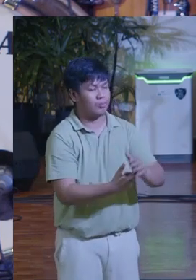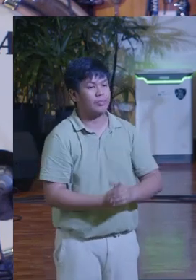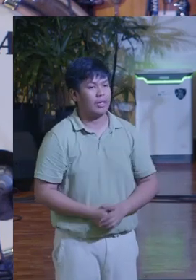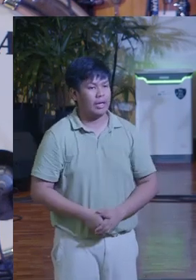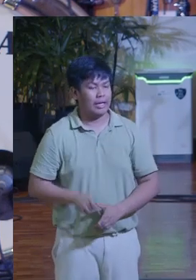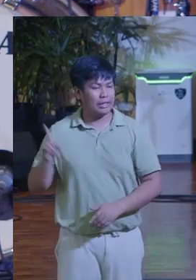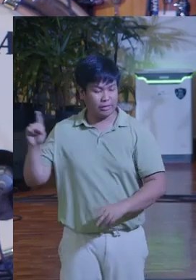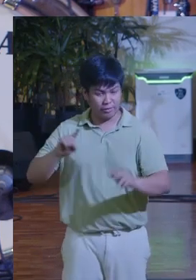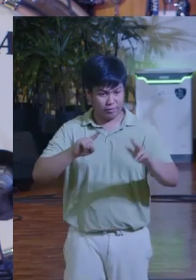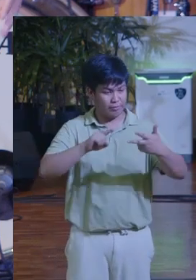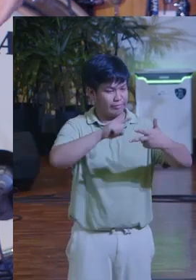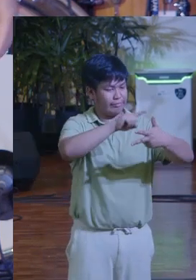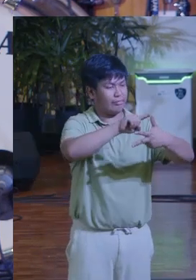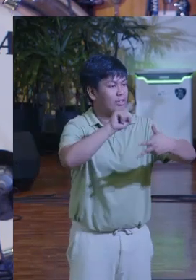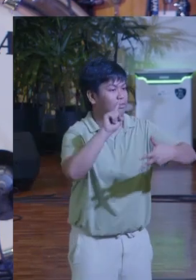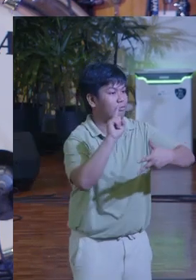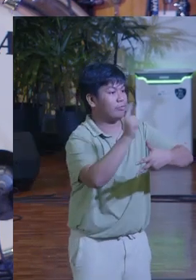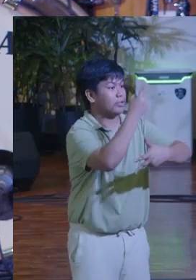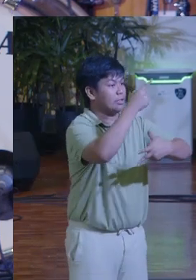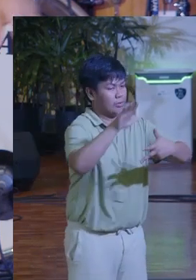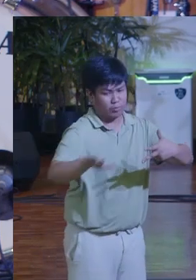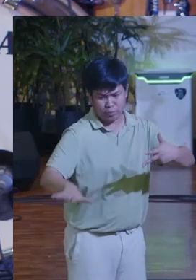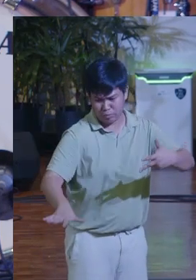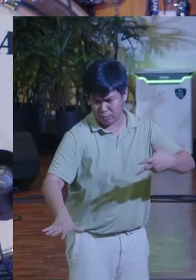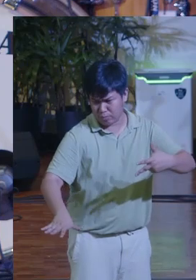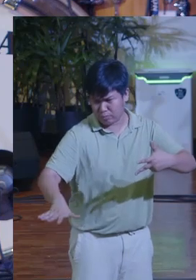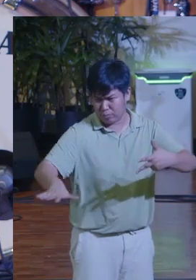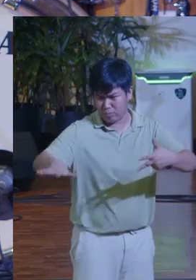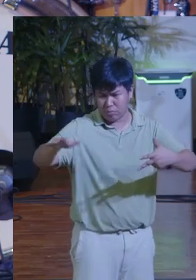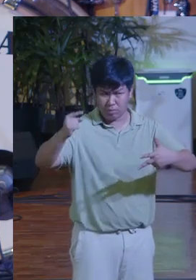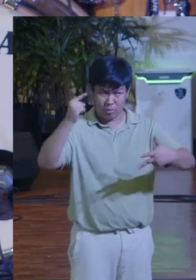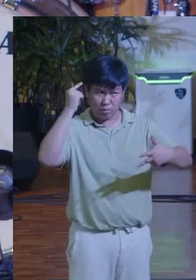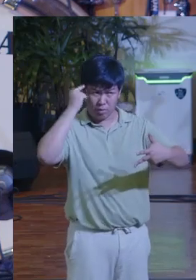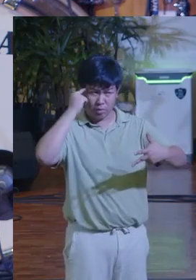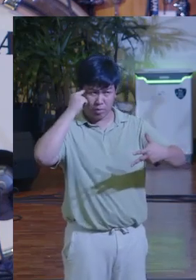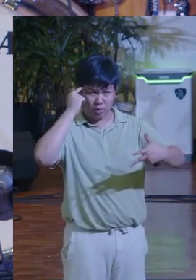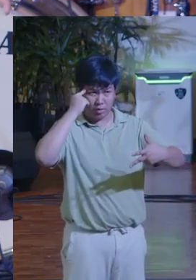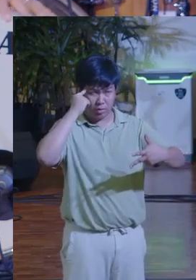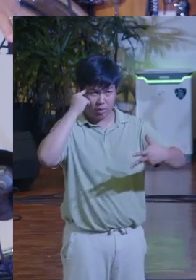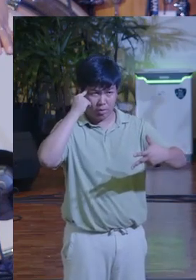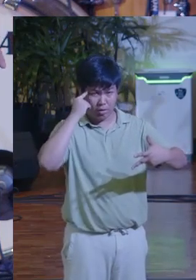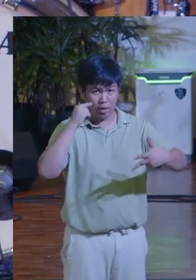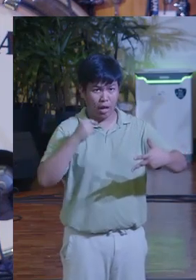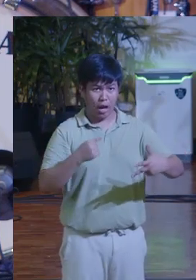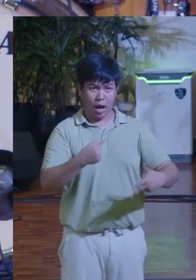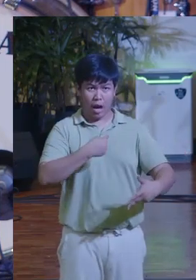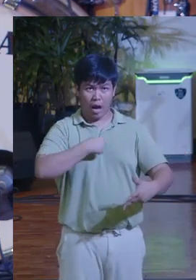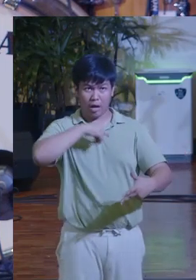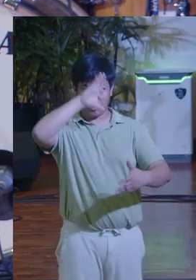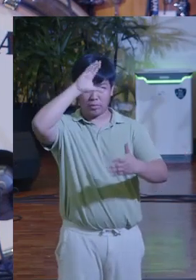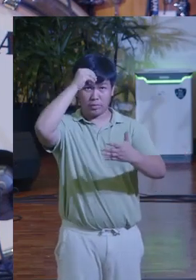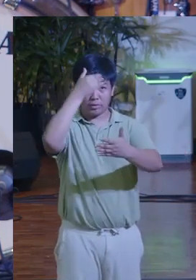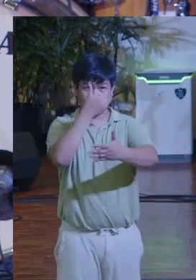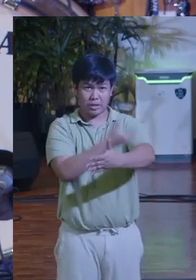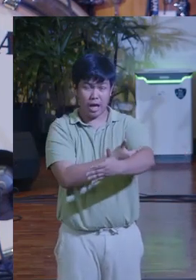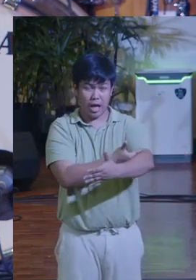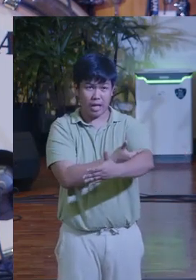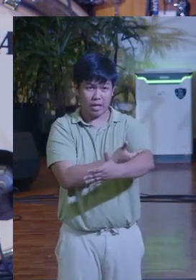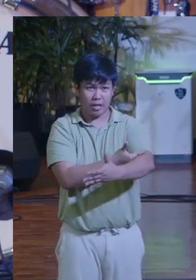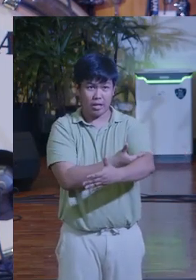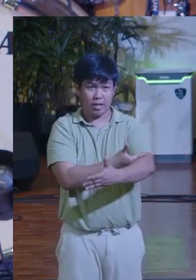Joby po, nung siya'y lumalaki, ang iniisip niya, I am the son of a